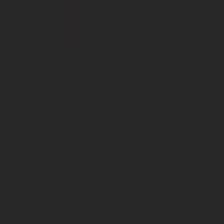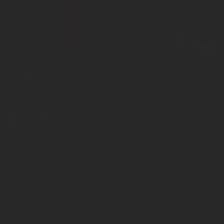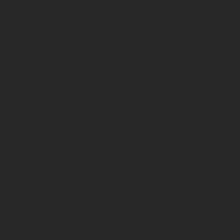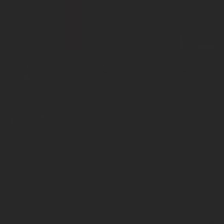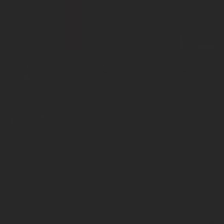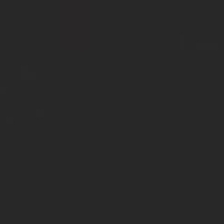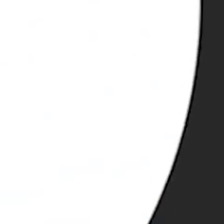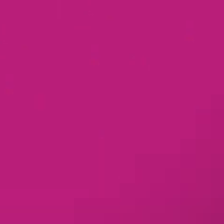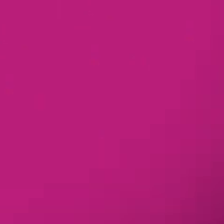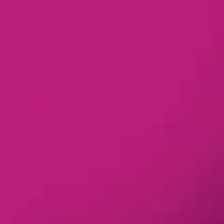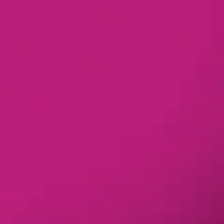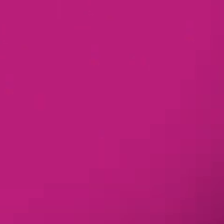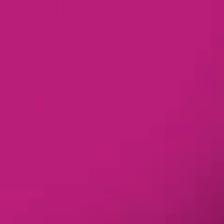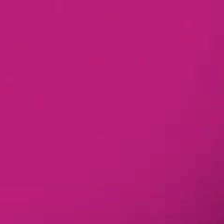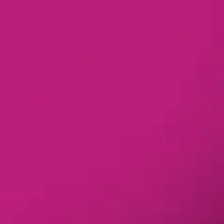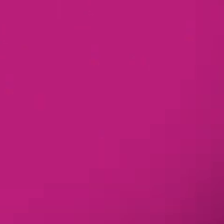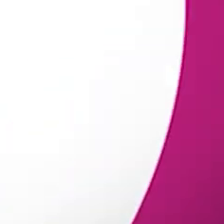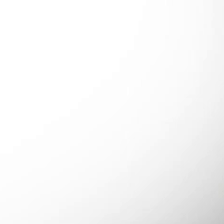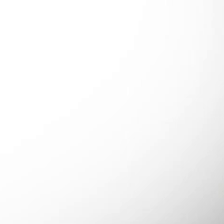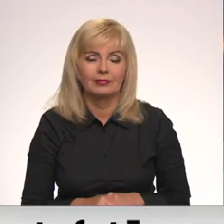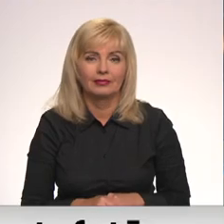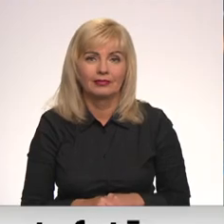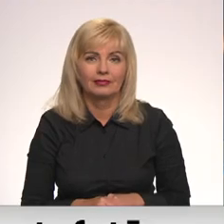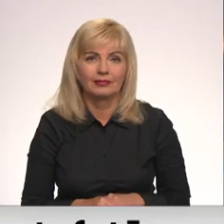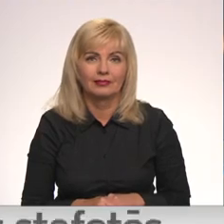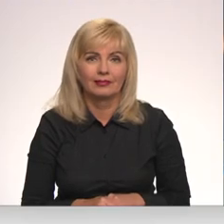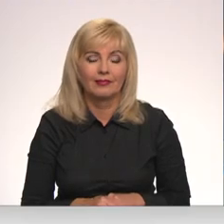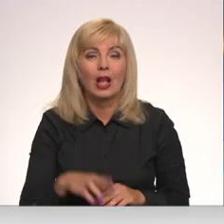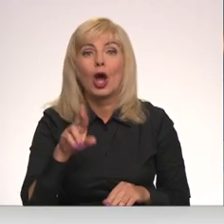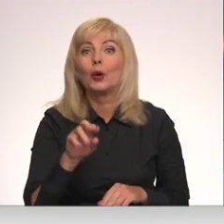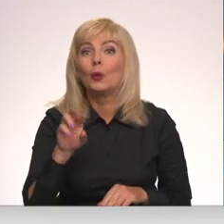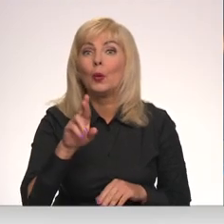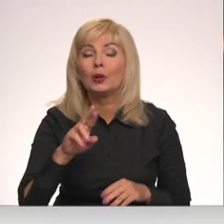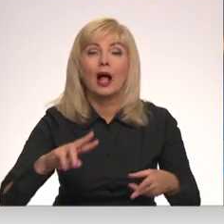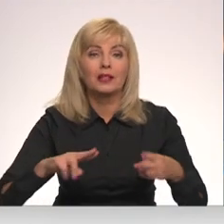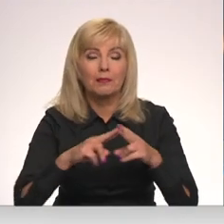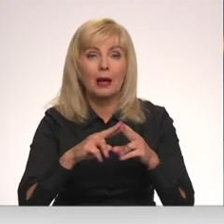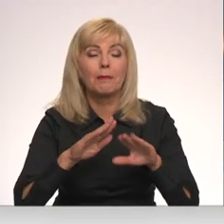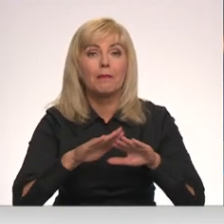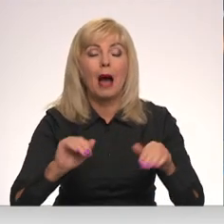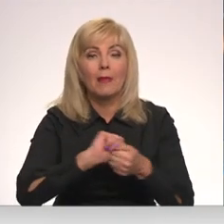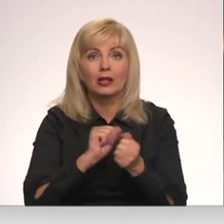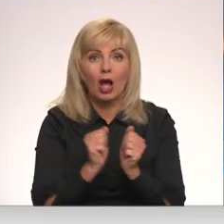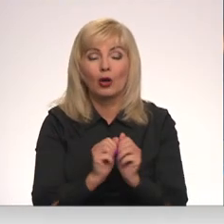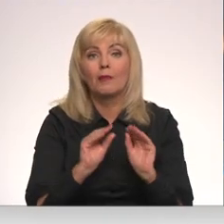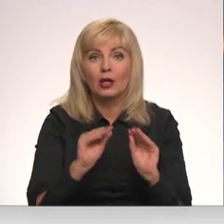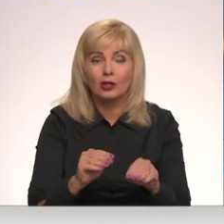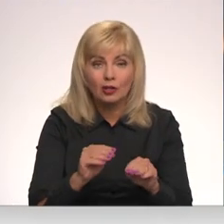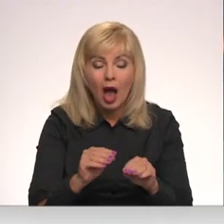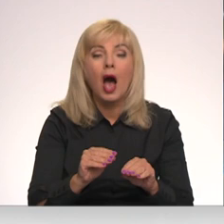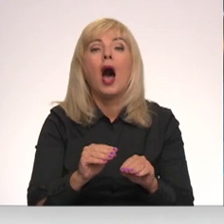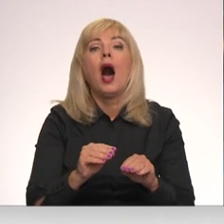Re! Viss ēters ir te! Rundāls pils pamatakmens ielikšanas 286. Gada